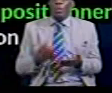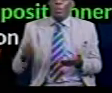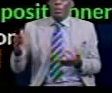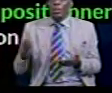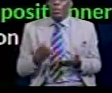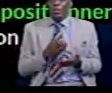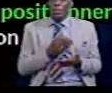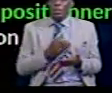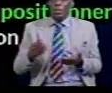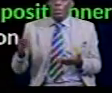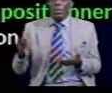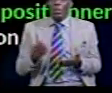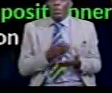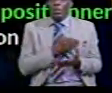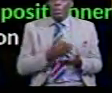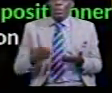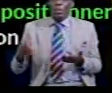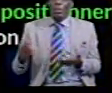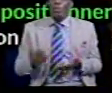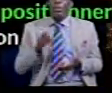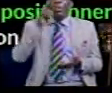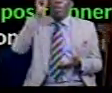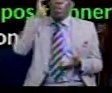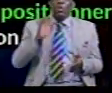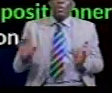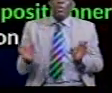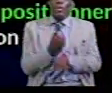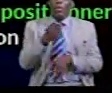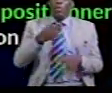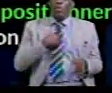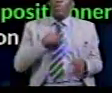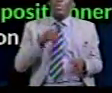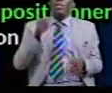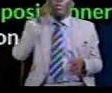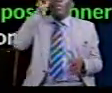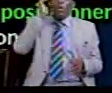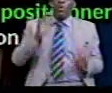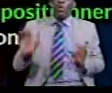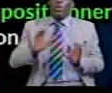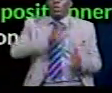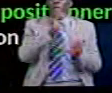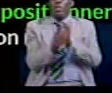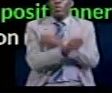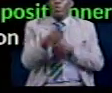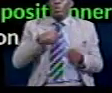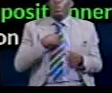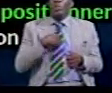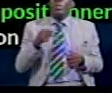positionner. Il va me prendre, il va m'arranger, il va me